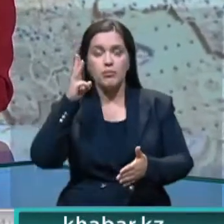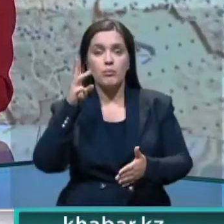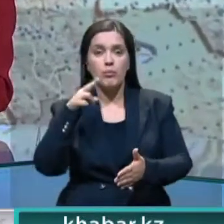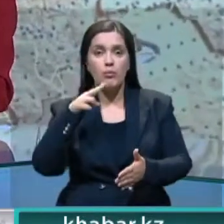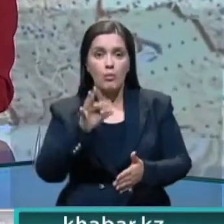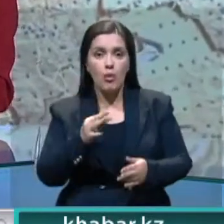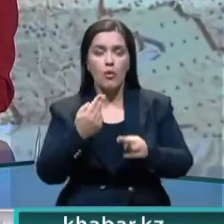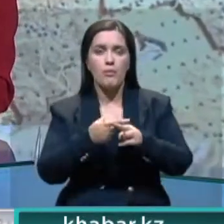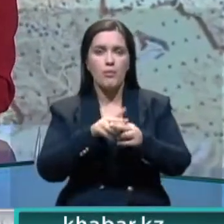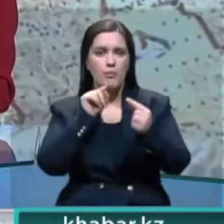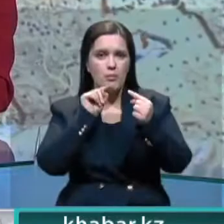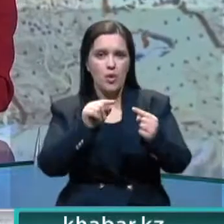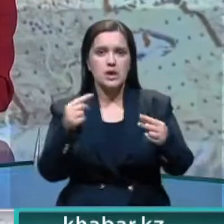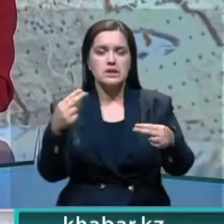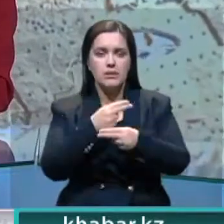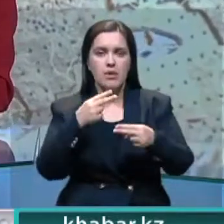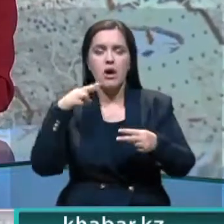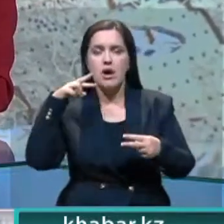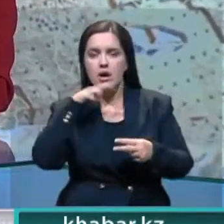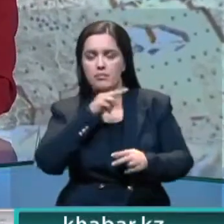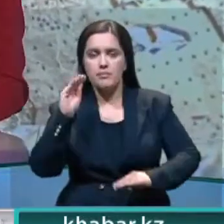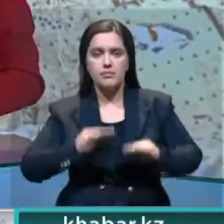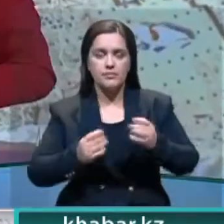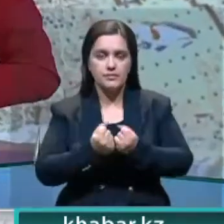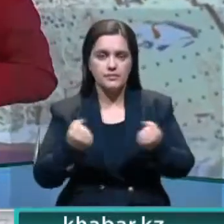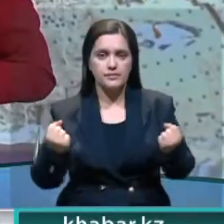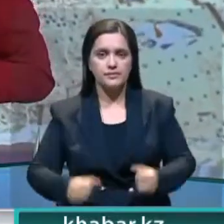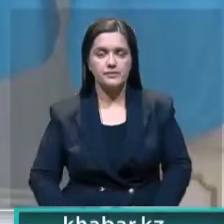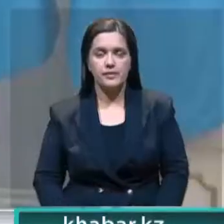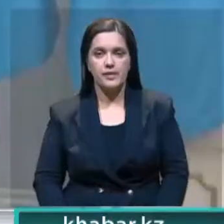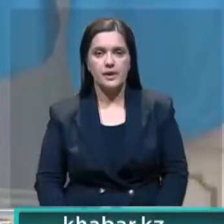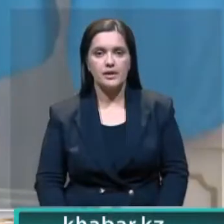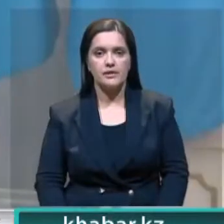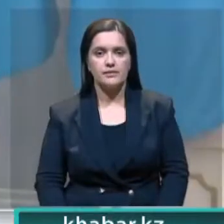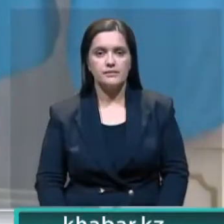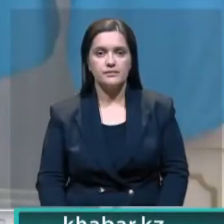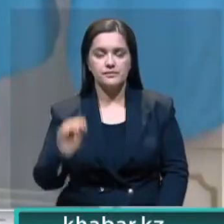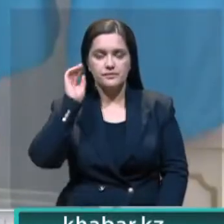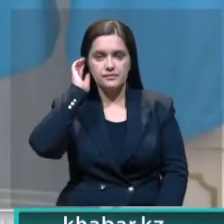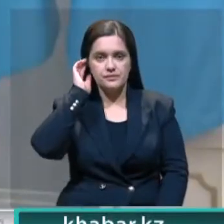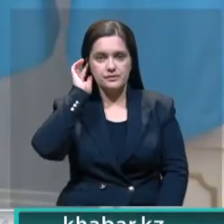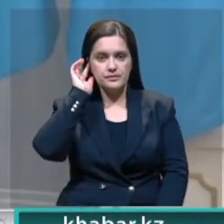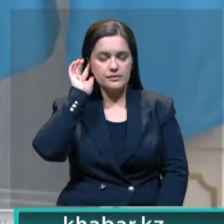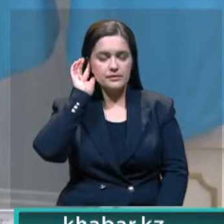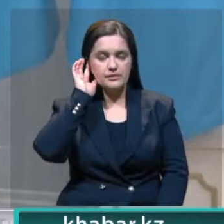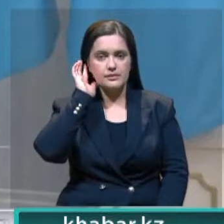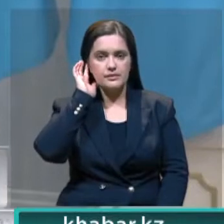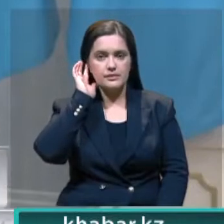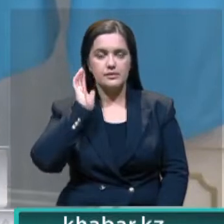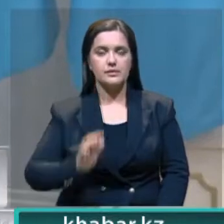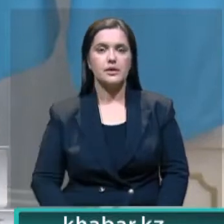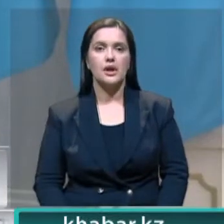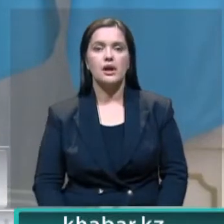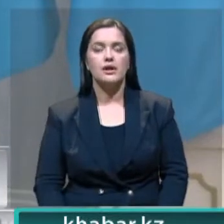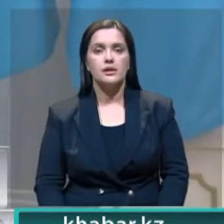продвижению антиядерной тематики на международной арене. 30 лет назад я подписал указ о